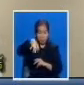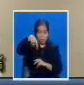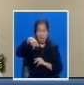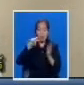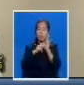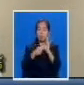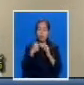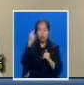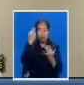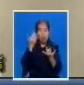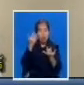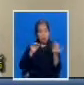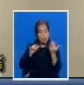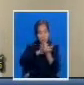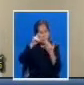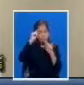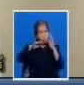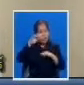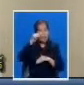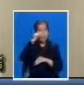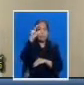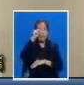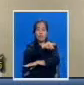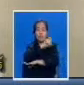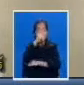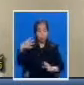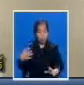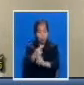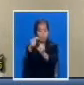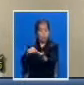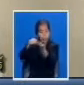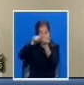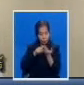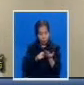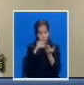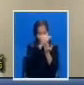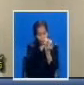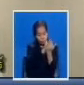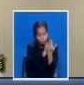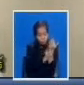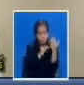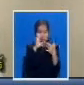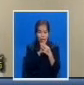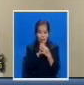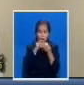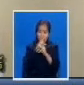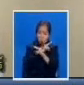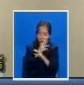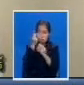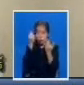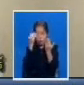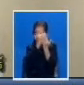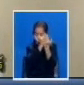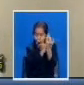ยครับก็จะใช้เวลาอีก30วันนะครับก่อนที่จะได้ข้อสรุปว่าการแนวทางของการปฏิรูปรถเมย์รวมไปถึงการที่จะ